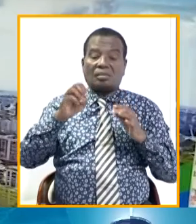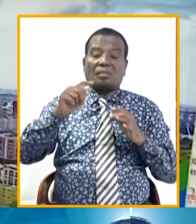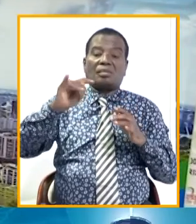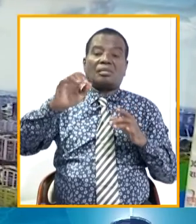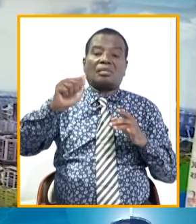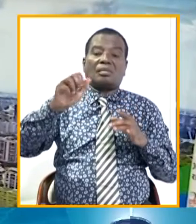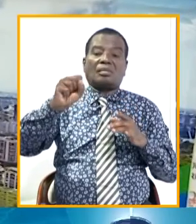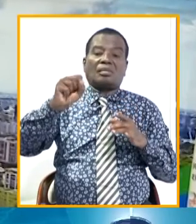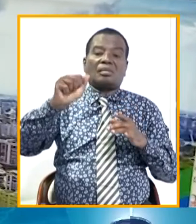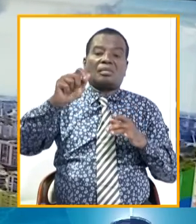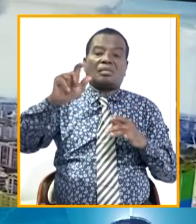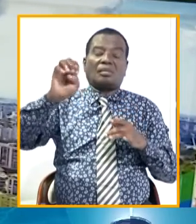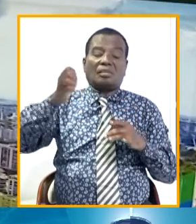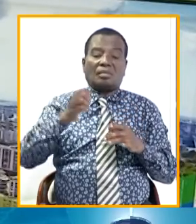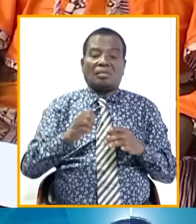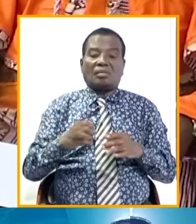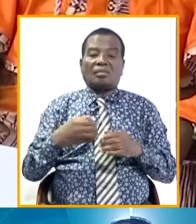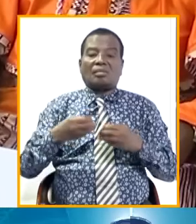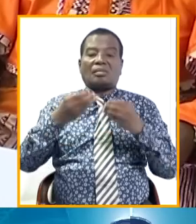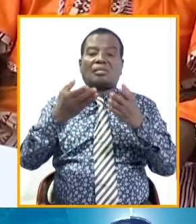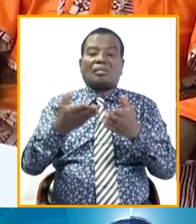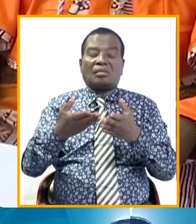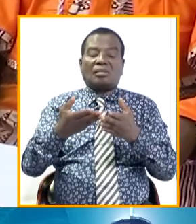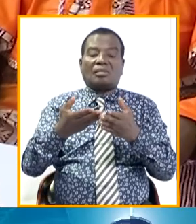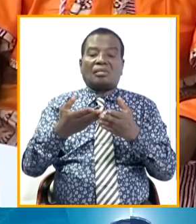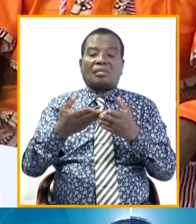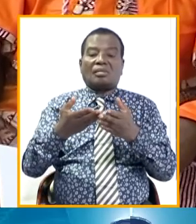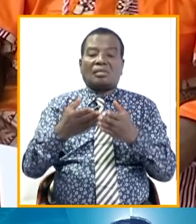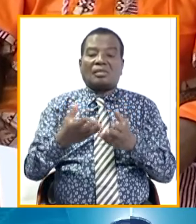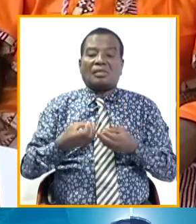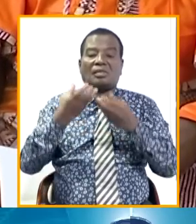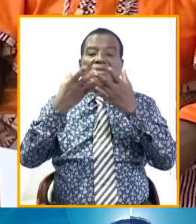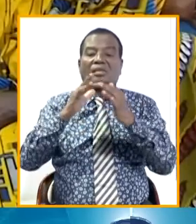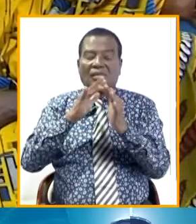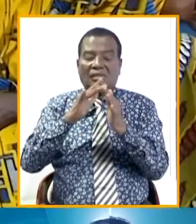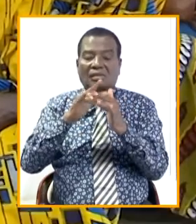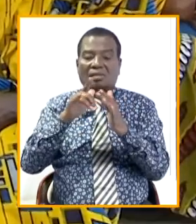pays. Objectif, valoriser et promouvoir les fanfares locales.